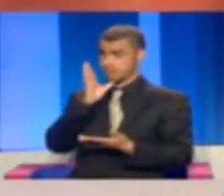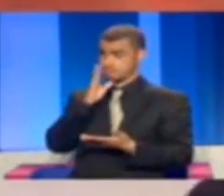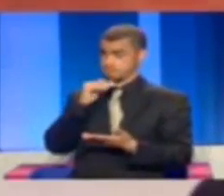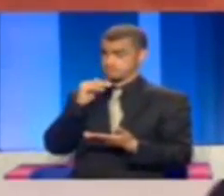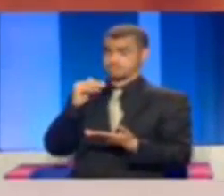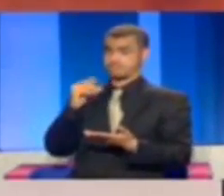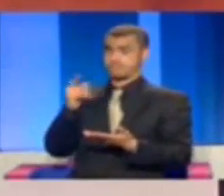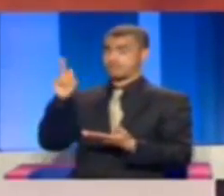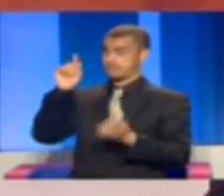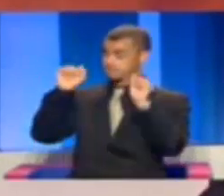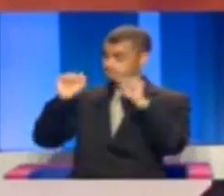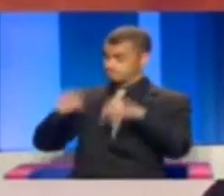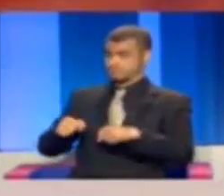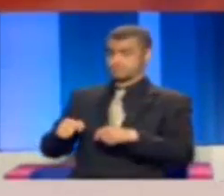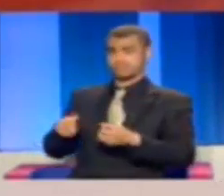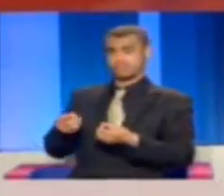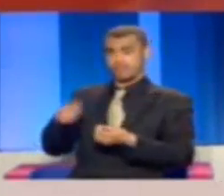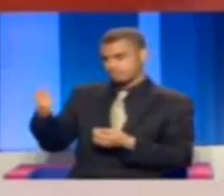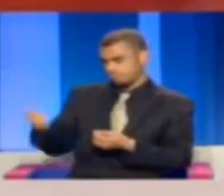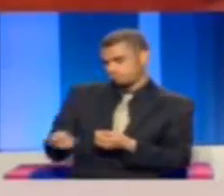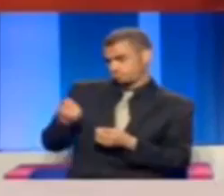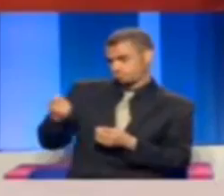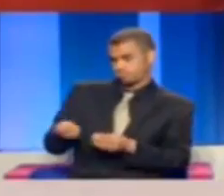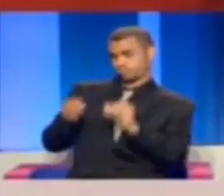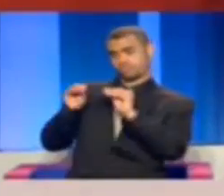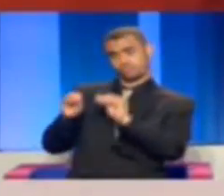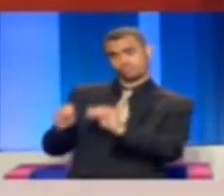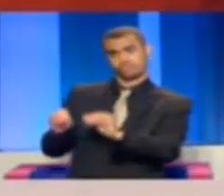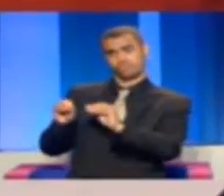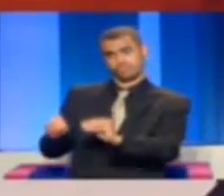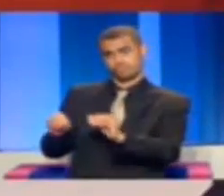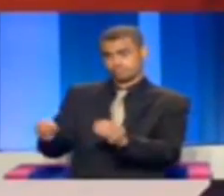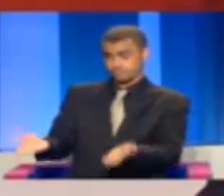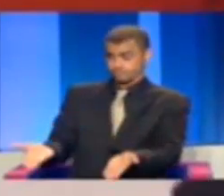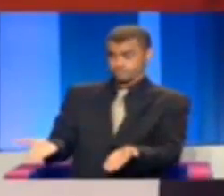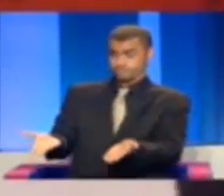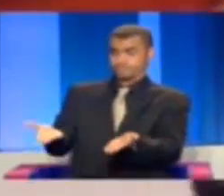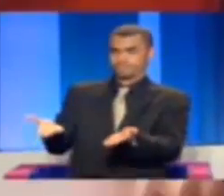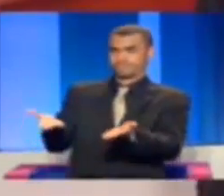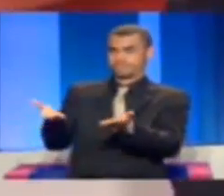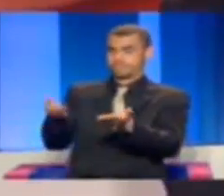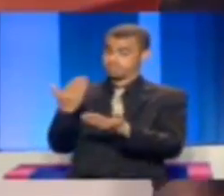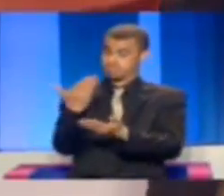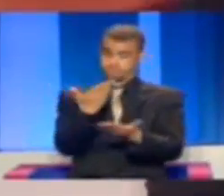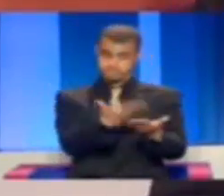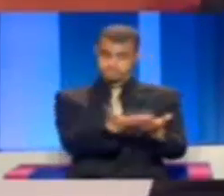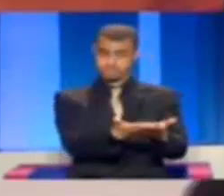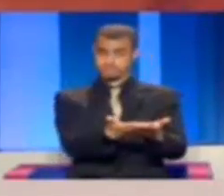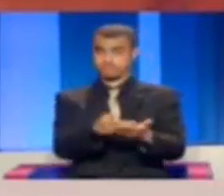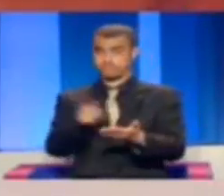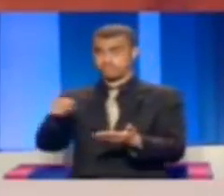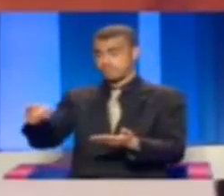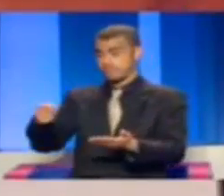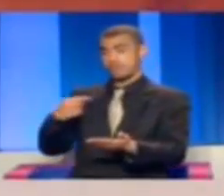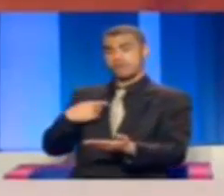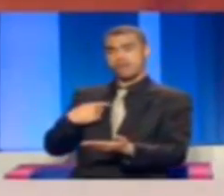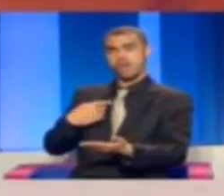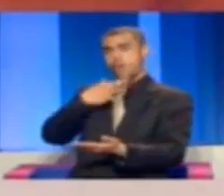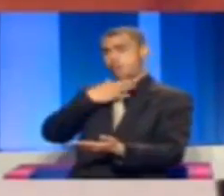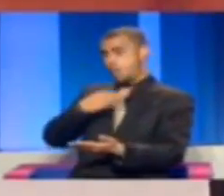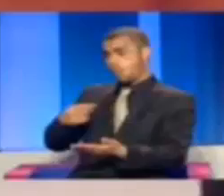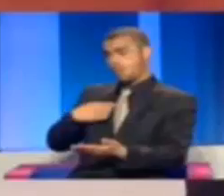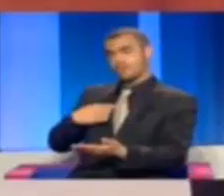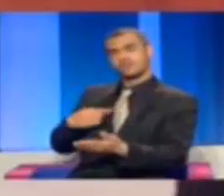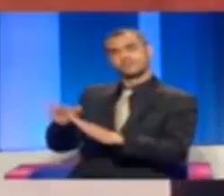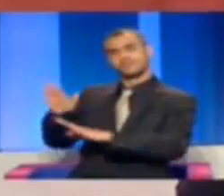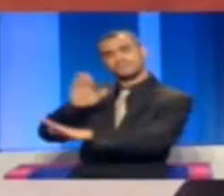في اي موقع سواء ابن ما كيمنعوش هذا، ما غتمنعوش وما غيمنعوش هذا الاختلاف من انه يكون مرضي ديال والديه، من انه يكون يبار